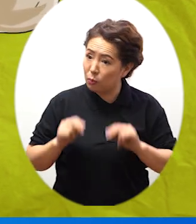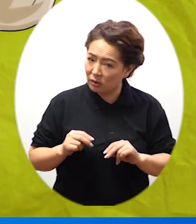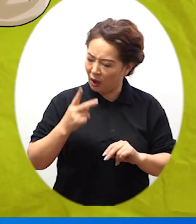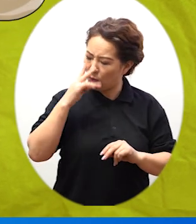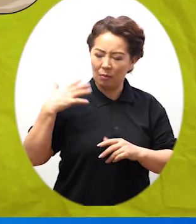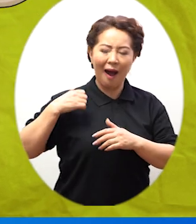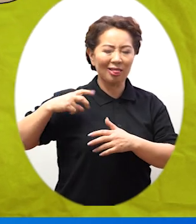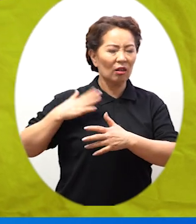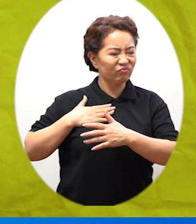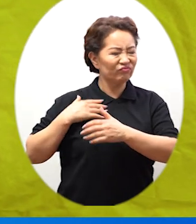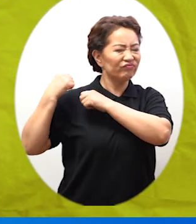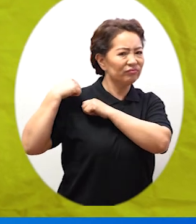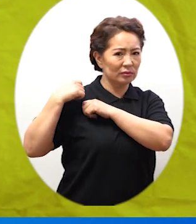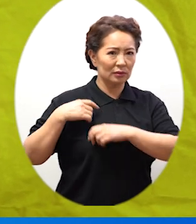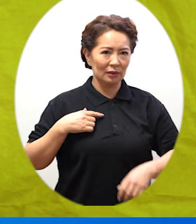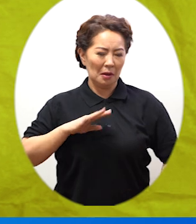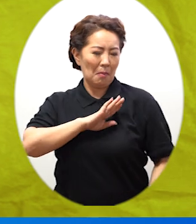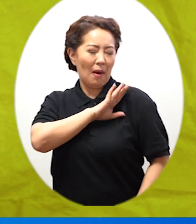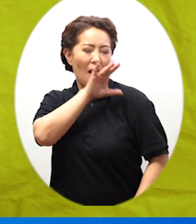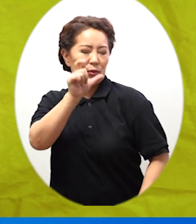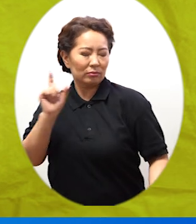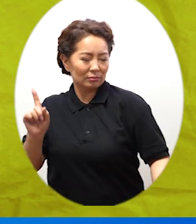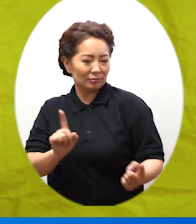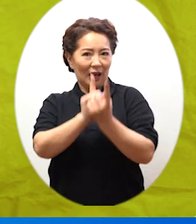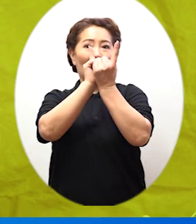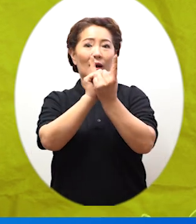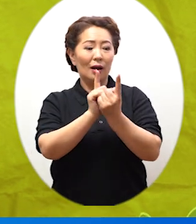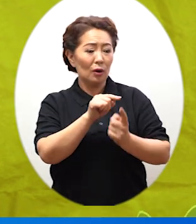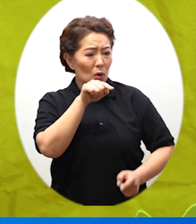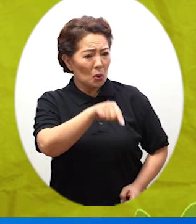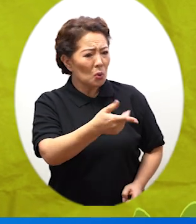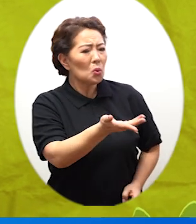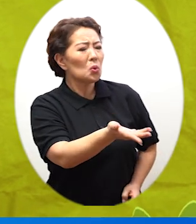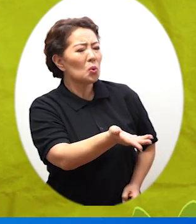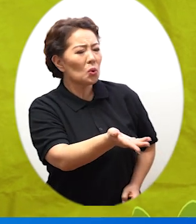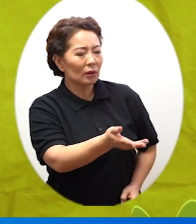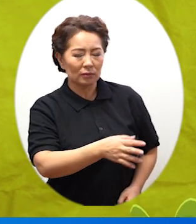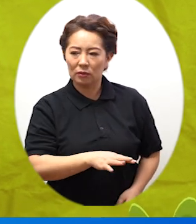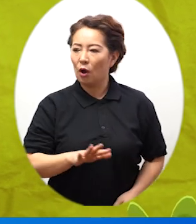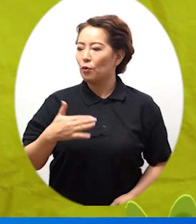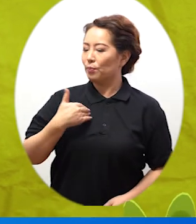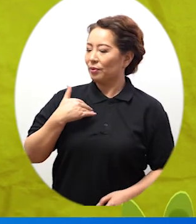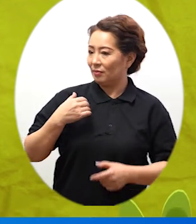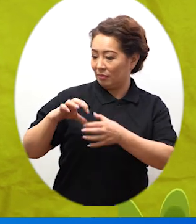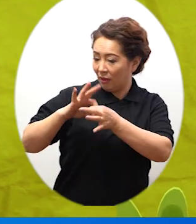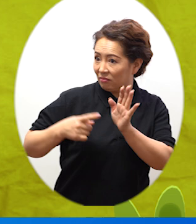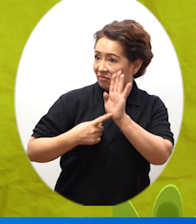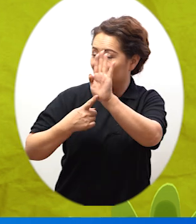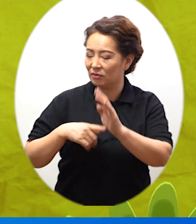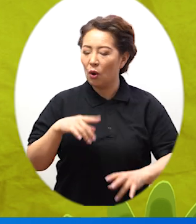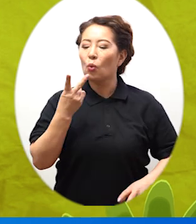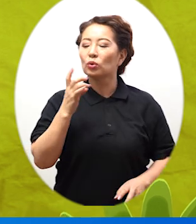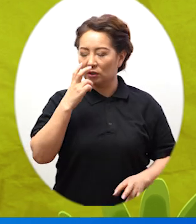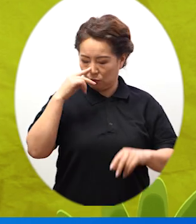нэг баян хүн дайралдаад энэ үүрч яваа чинь юу вэ гэж гин. Миний энэ алт мөнгийг үзвэл үнс болдог, харуул хальс болдог юм